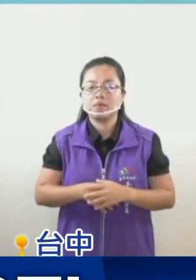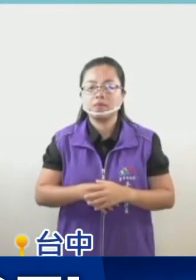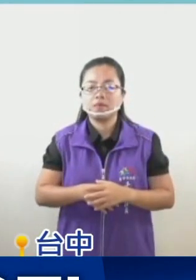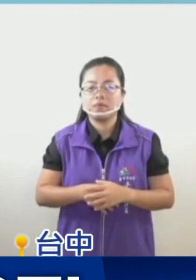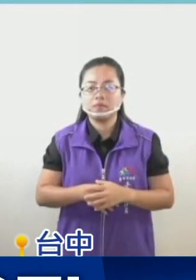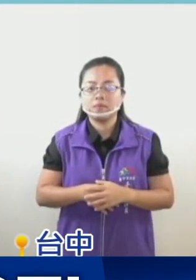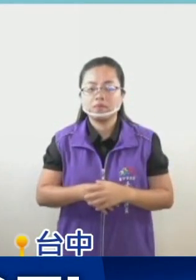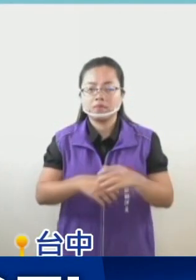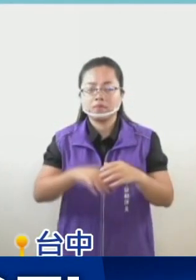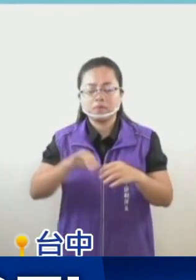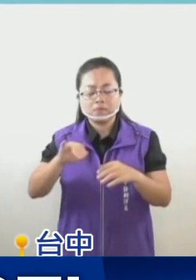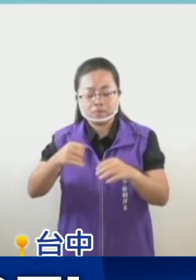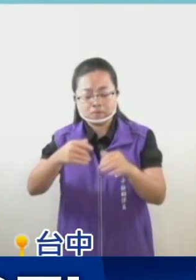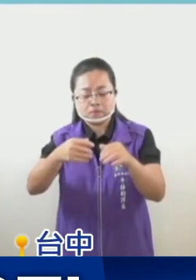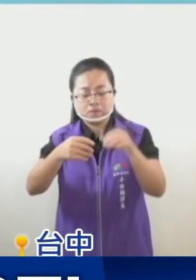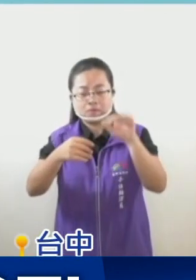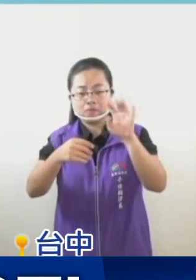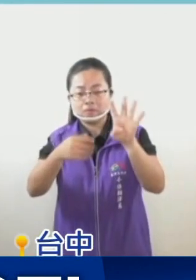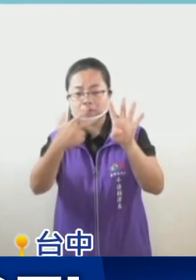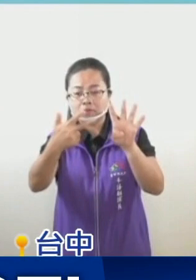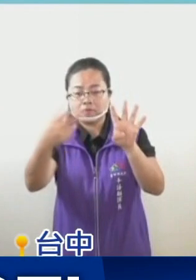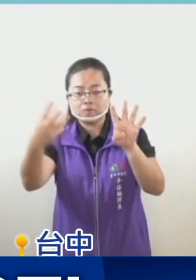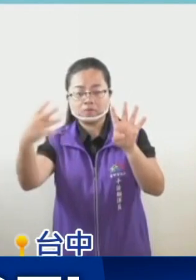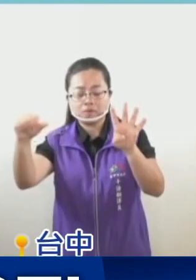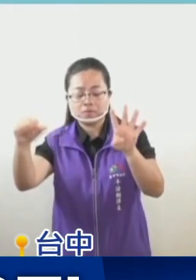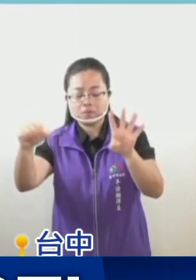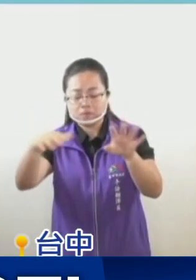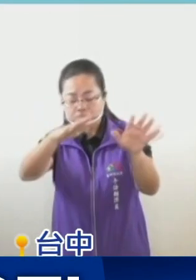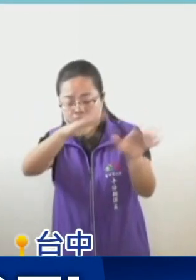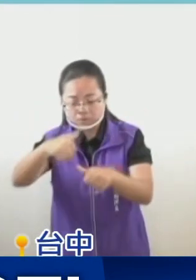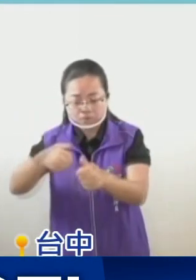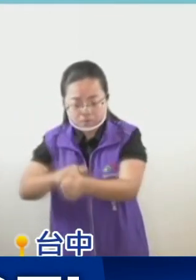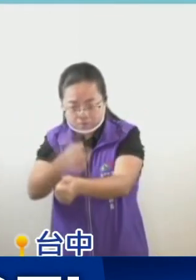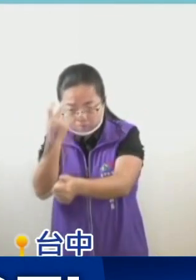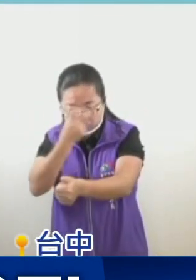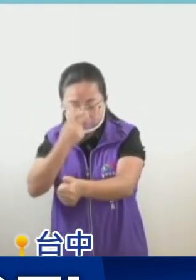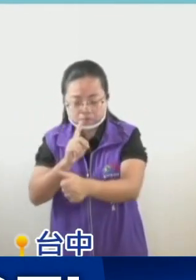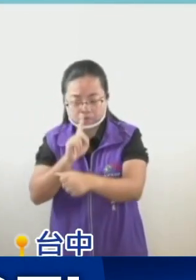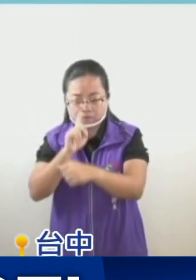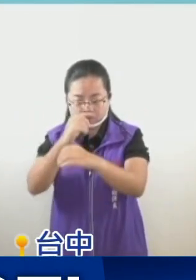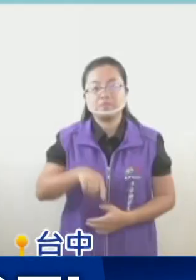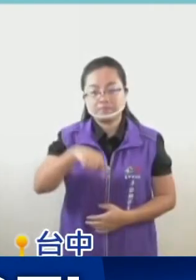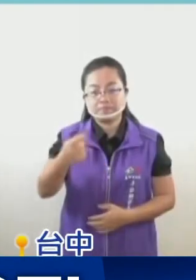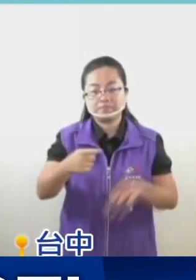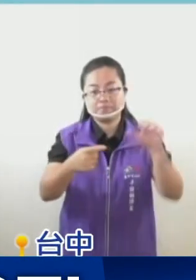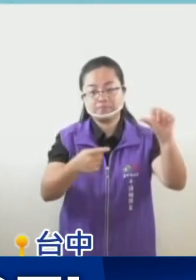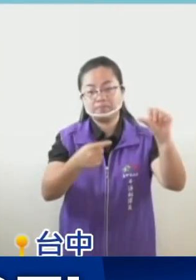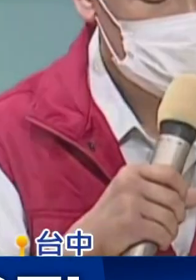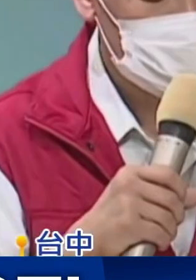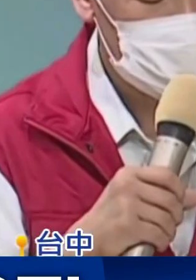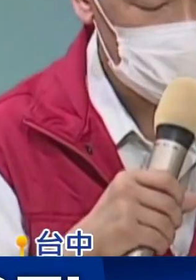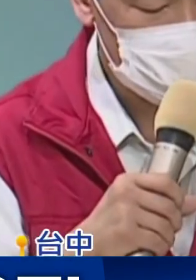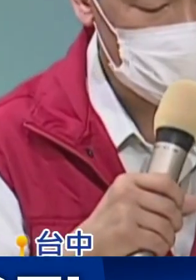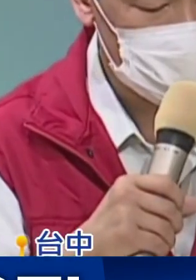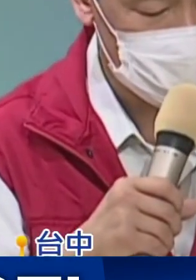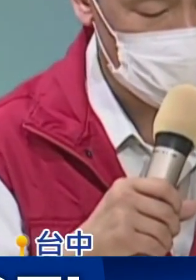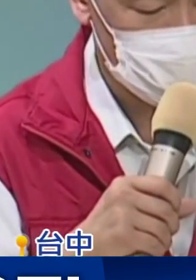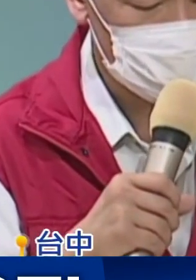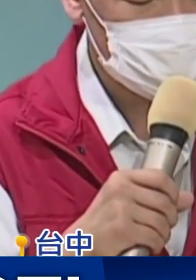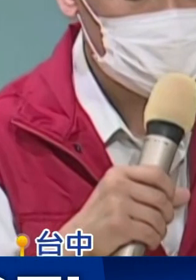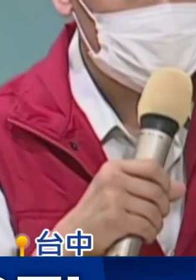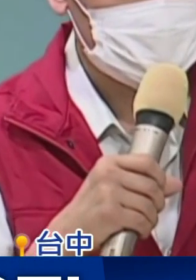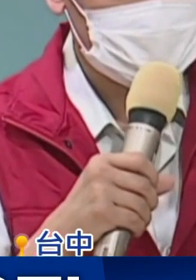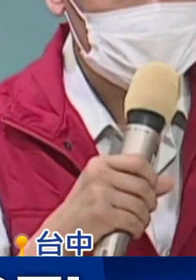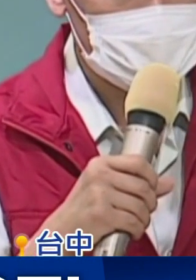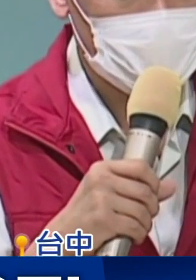被4735框列为接触者，就进行采检，然后就确诊阳性。5444就是11岁的女